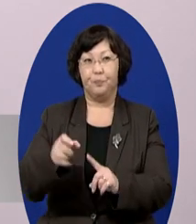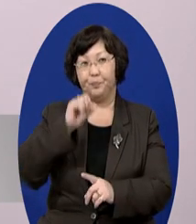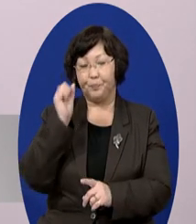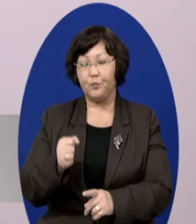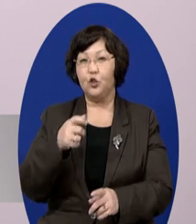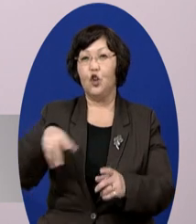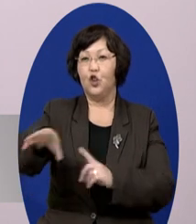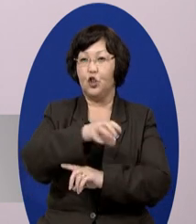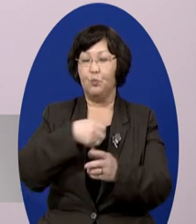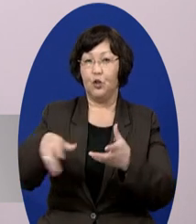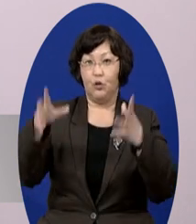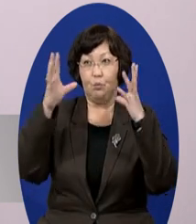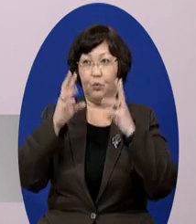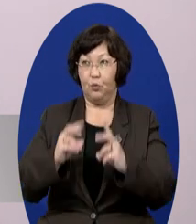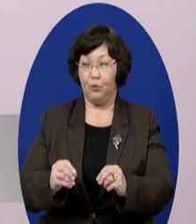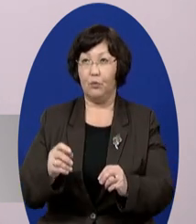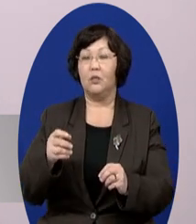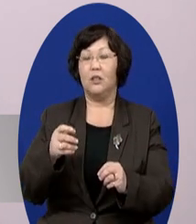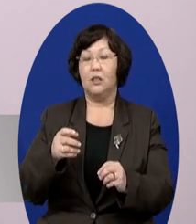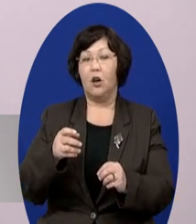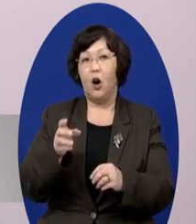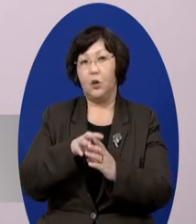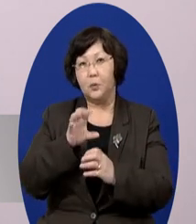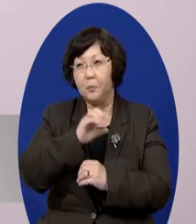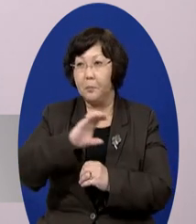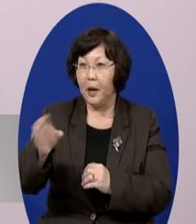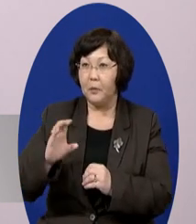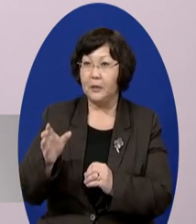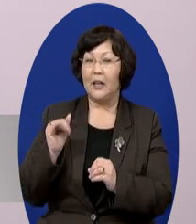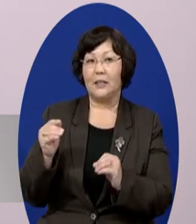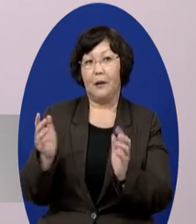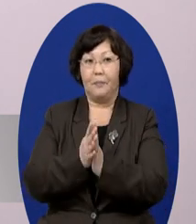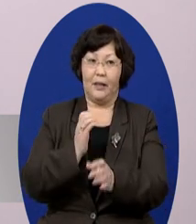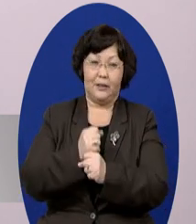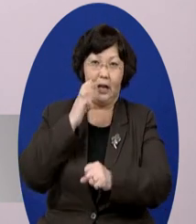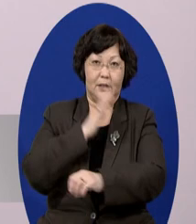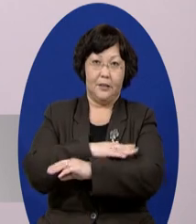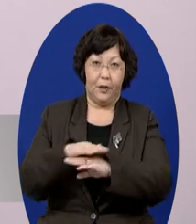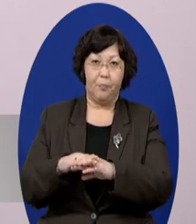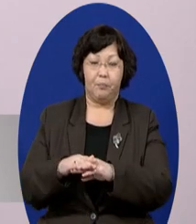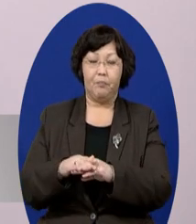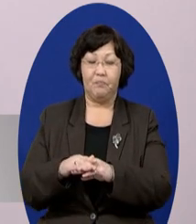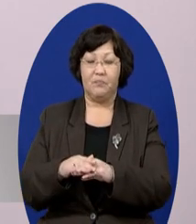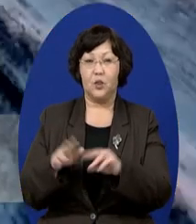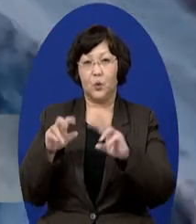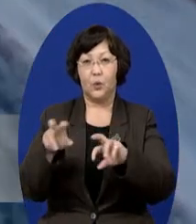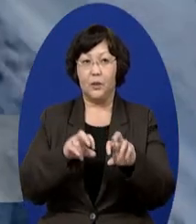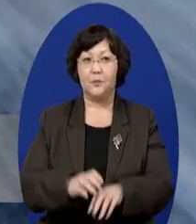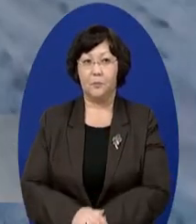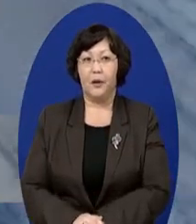үндсний хороо одоо тодорхой олон улсын байгууллагатай хамт шийдвэрлэх юм гарц гаргалгааг бол одоо яаж ч судалж